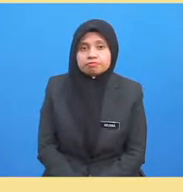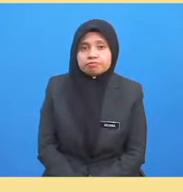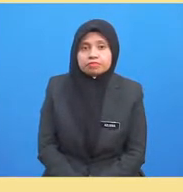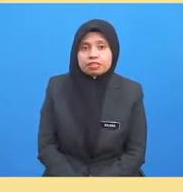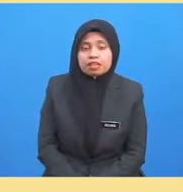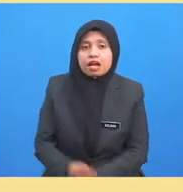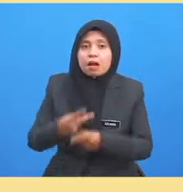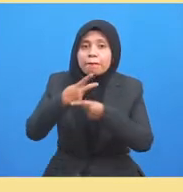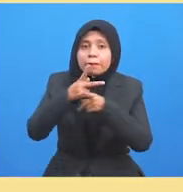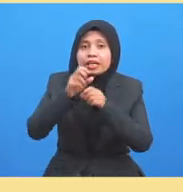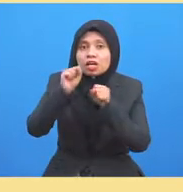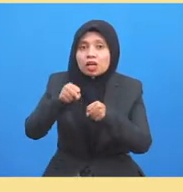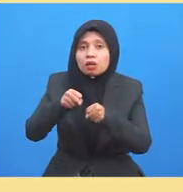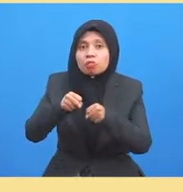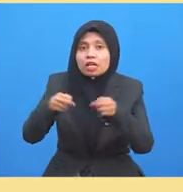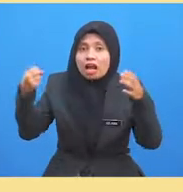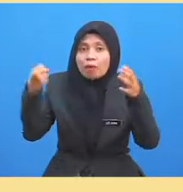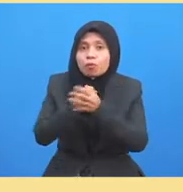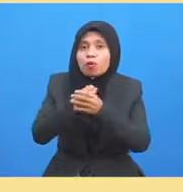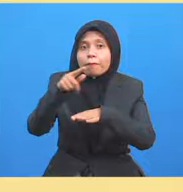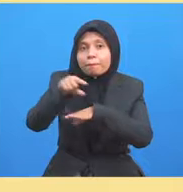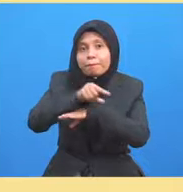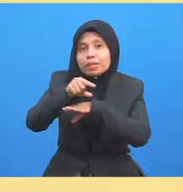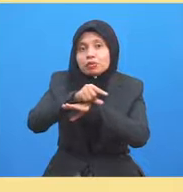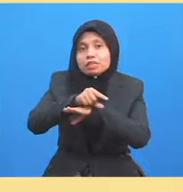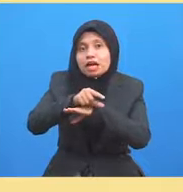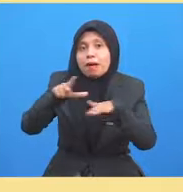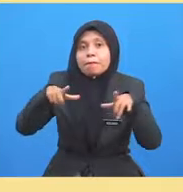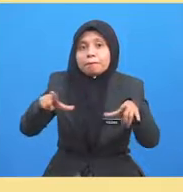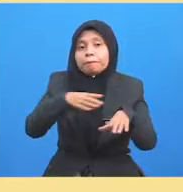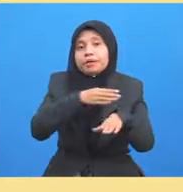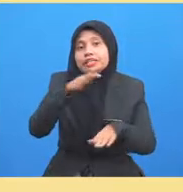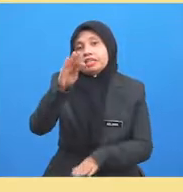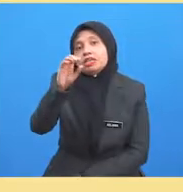Pereka boleh mengabungkan penggunaan papan dan foam.